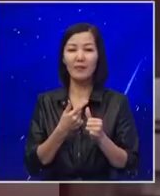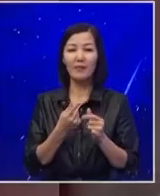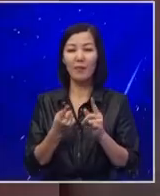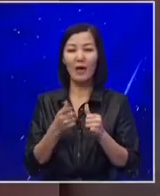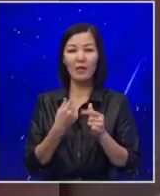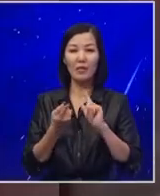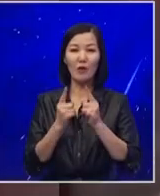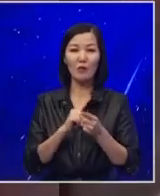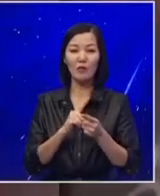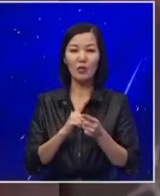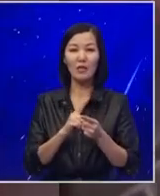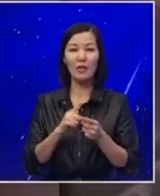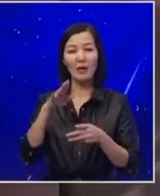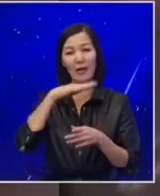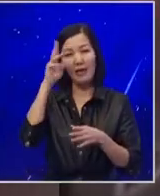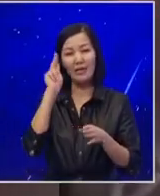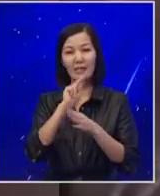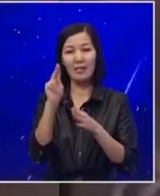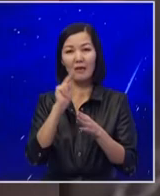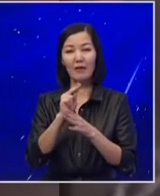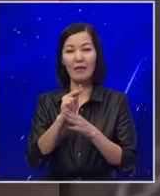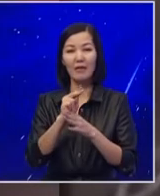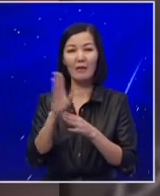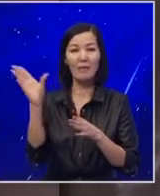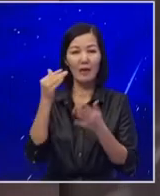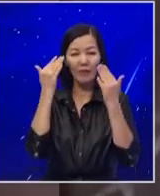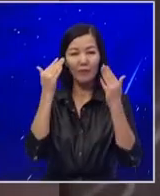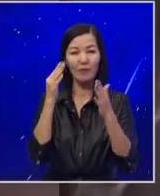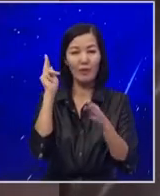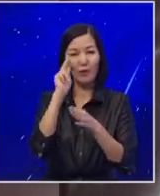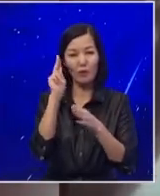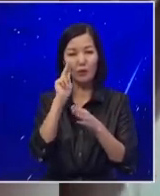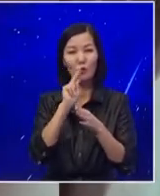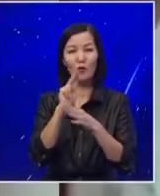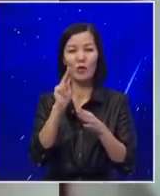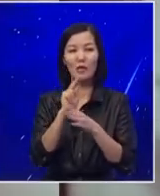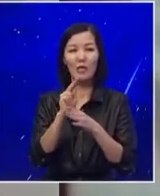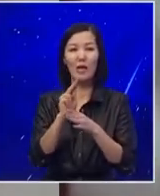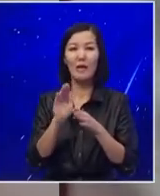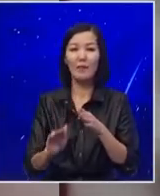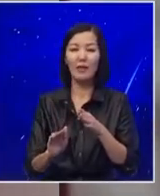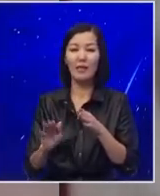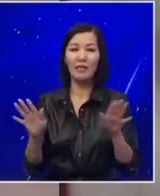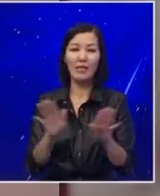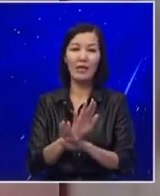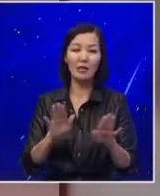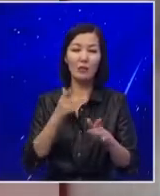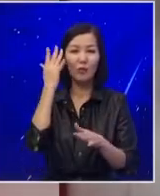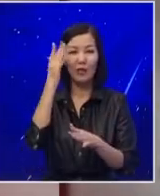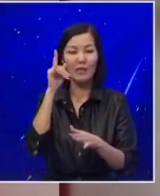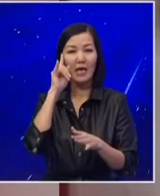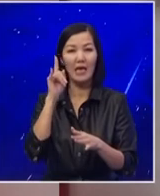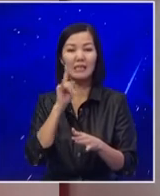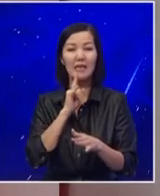Бойжеткен әкесінің тәрбиесін көрді, білмегенін үйренді, өнерге жақын болды. Бала кезде әнші болу дармандады, бірақ қазақ тілі мен